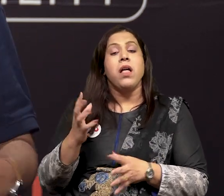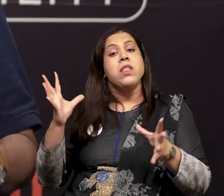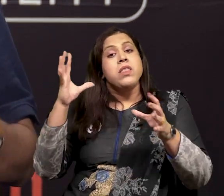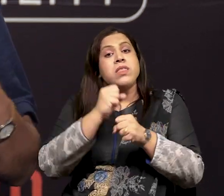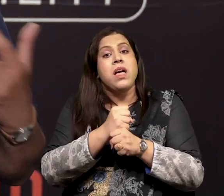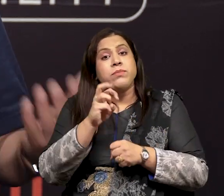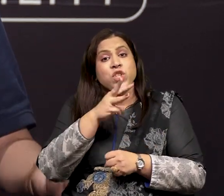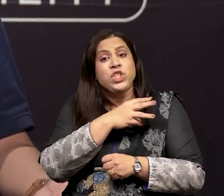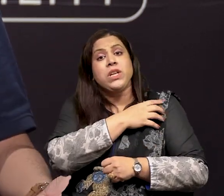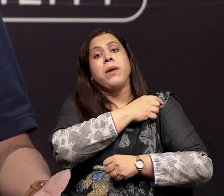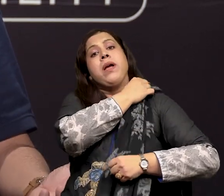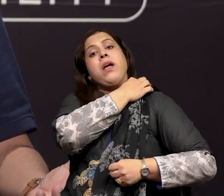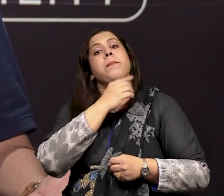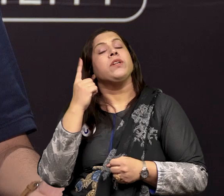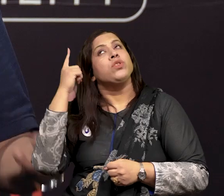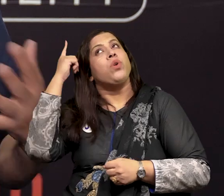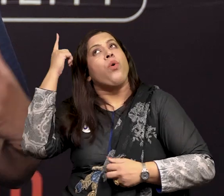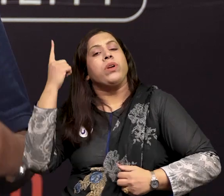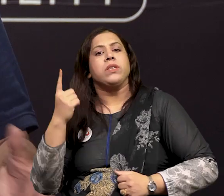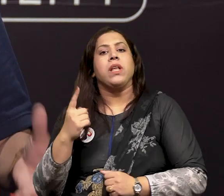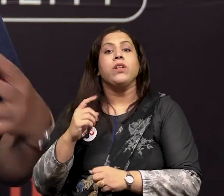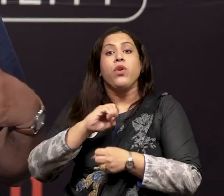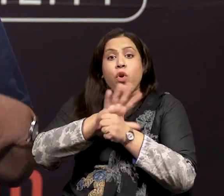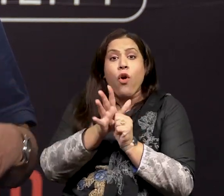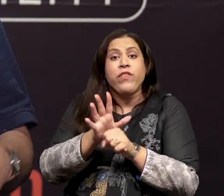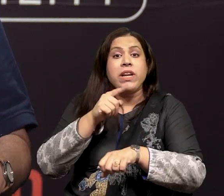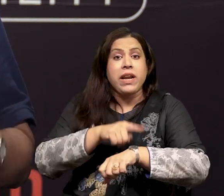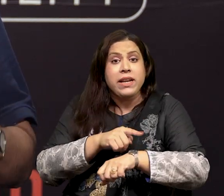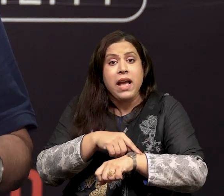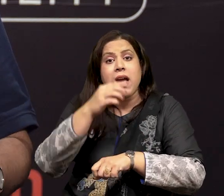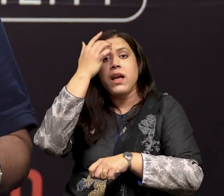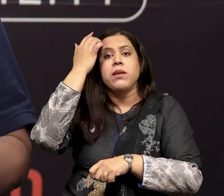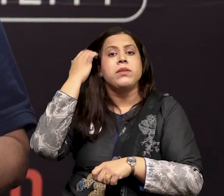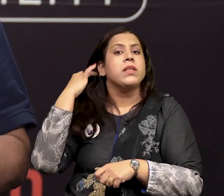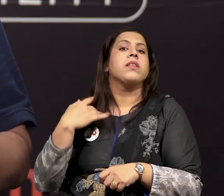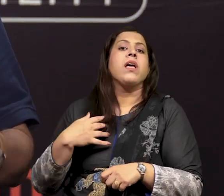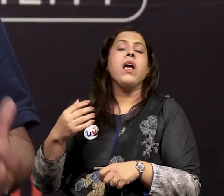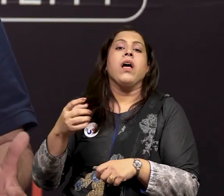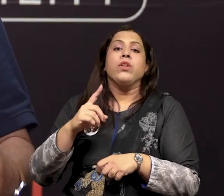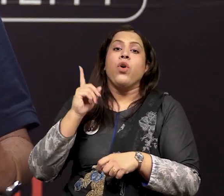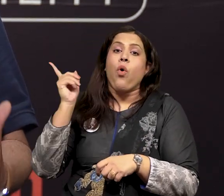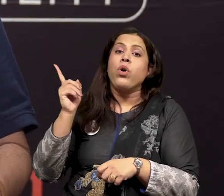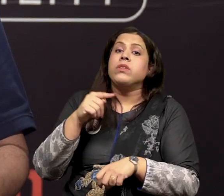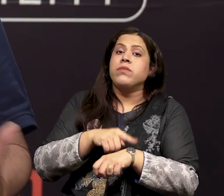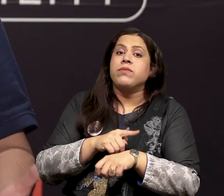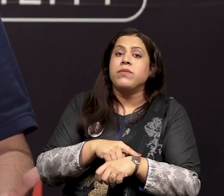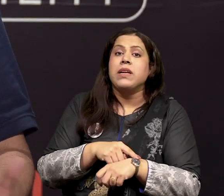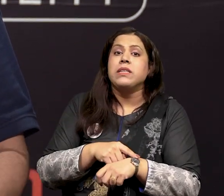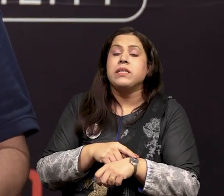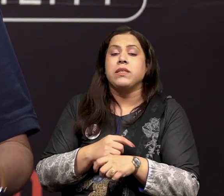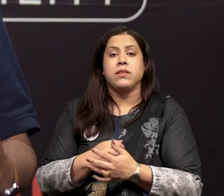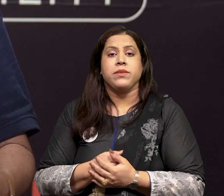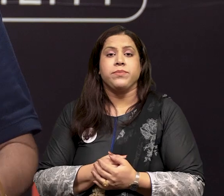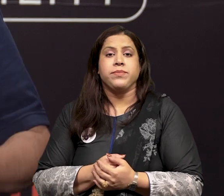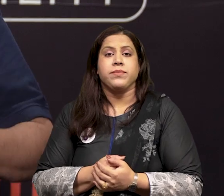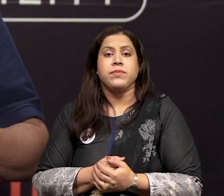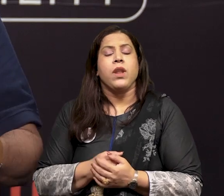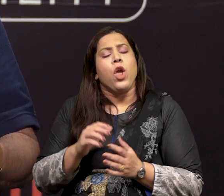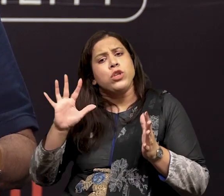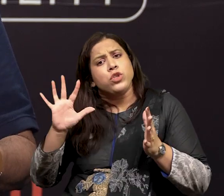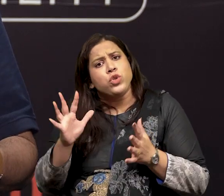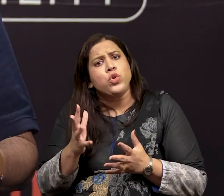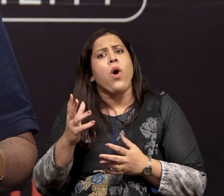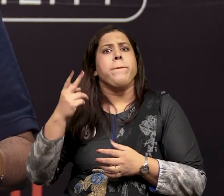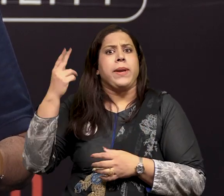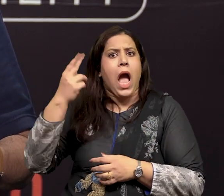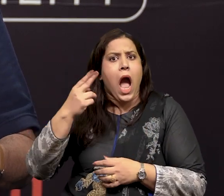आप हर चीज़ के बारे में सोचते हैं। एंड आई थिंक वो जो एक टाइम था कोविड का, वो एक तरह से ब्लेसिंग इन डिस्गाइज है कि उस वक्त